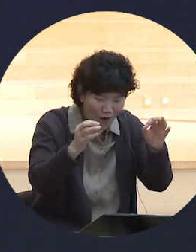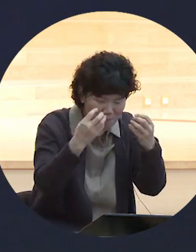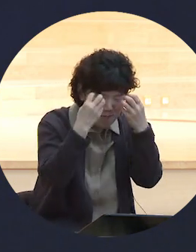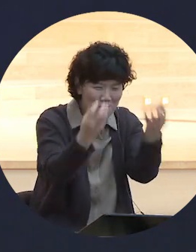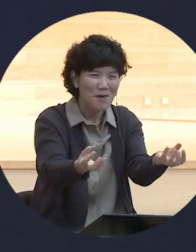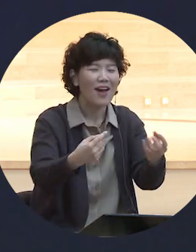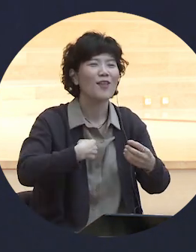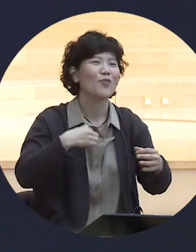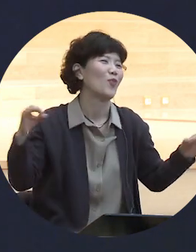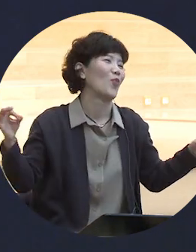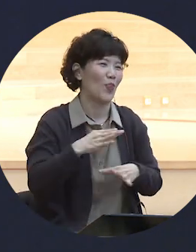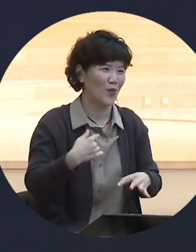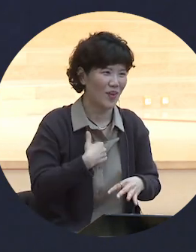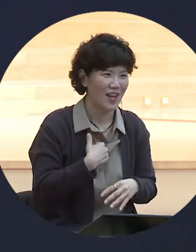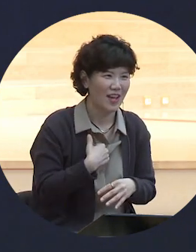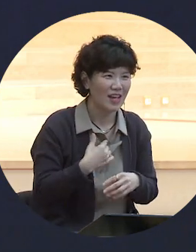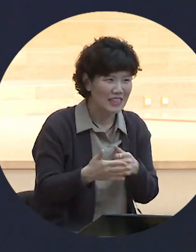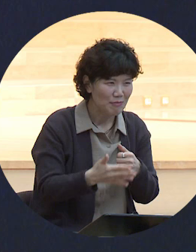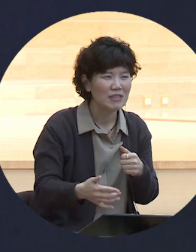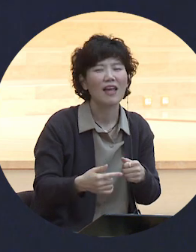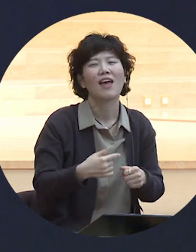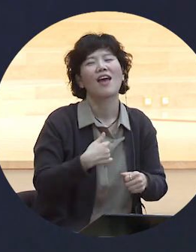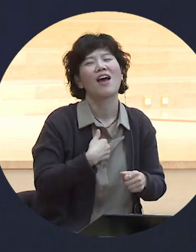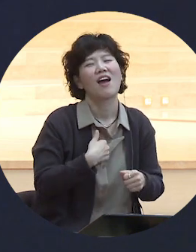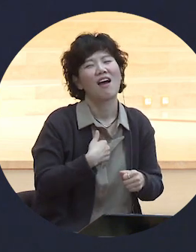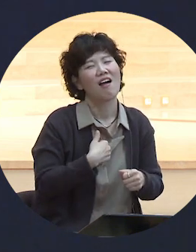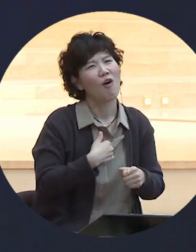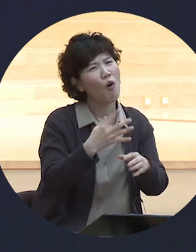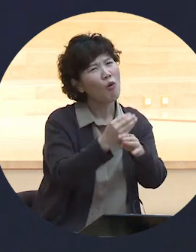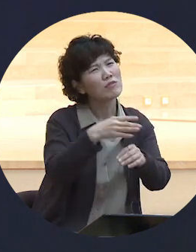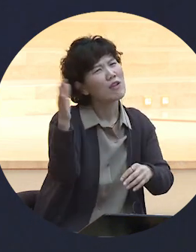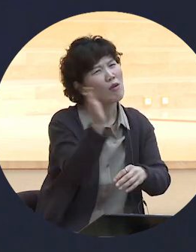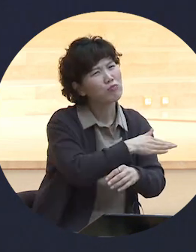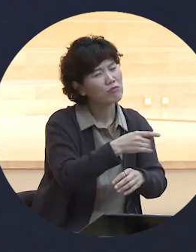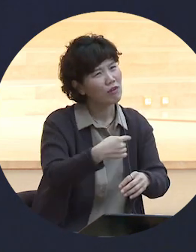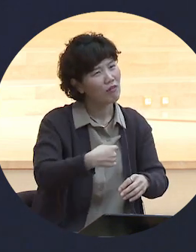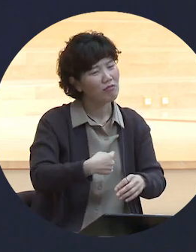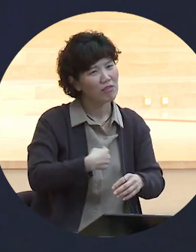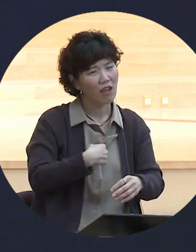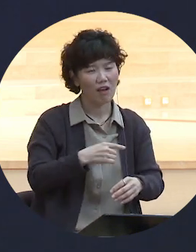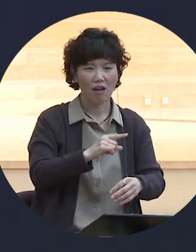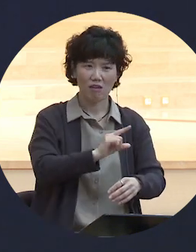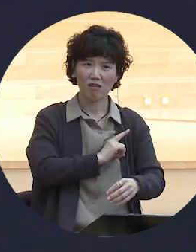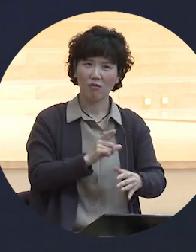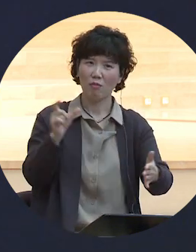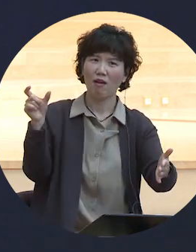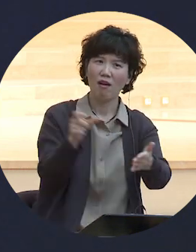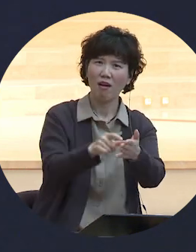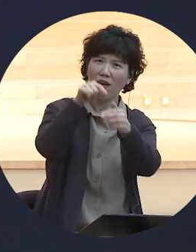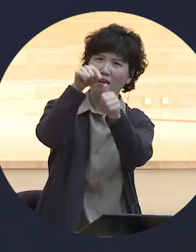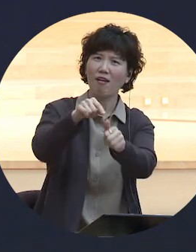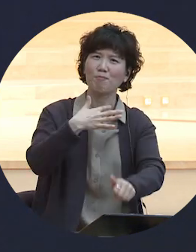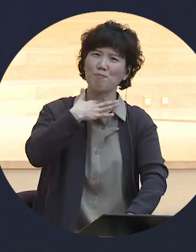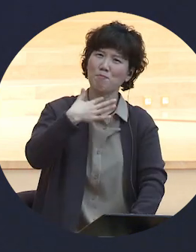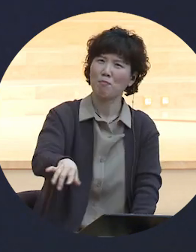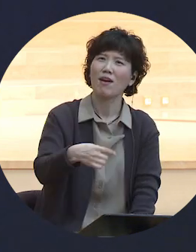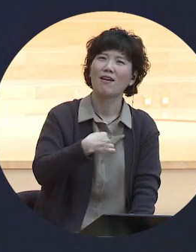언제부터였을까 여러분? 제가 한 번도 담임 목사 이름을 꼭 그렇게 적어야 된다 오도를 한 적이